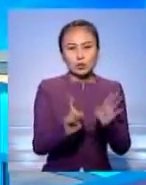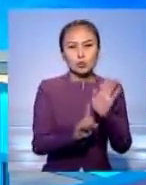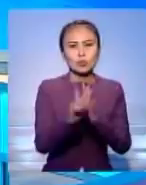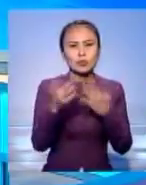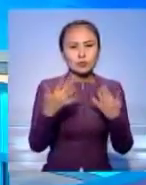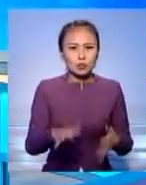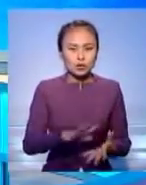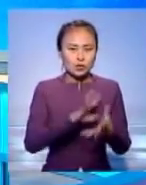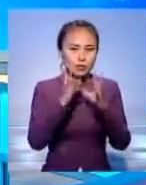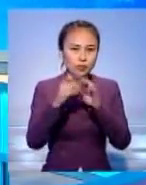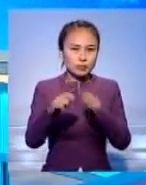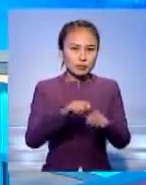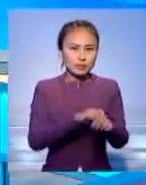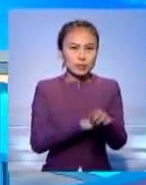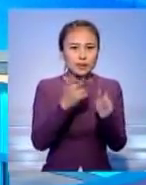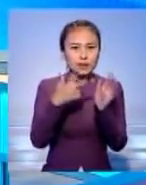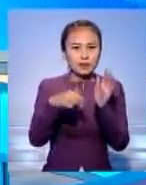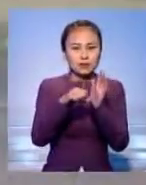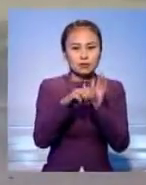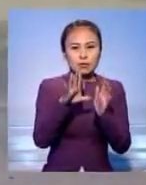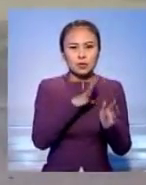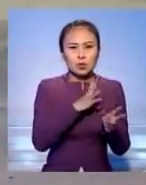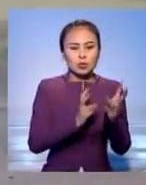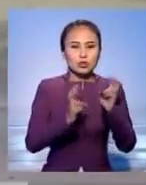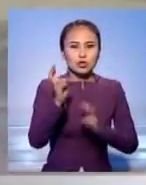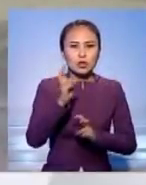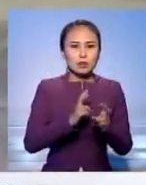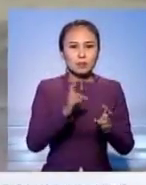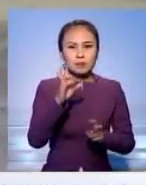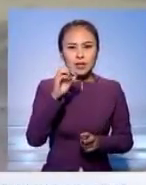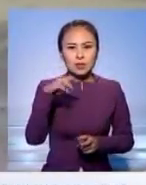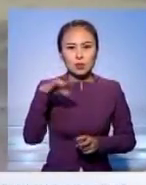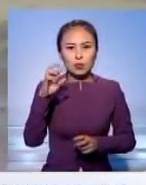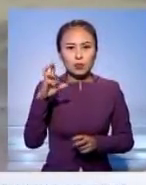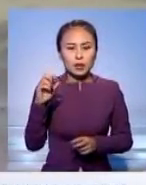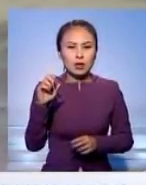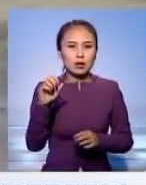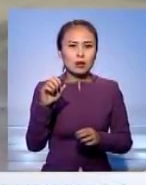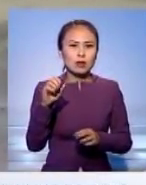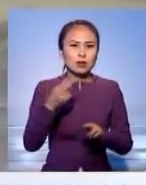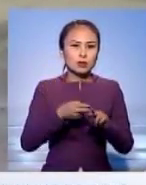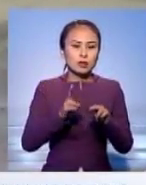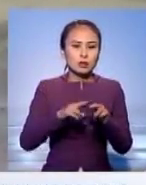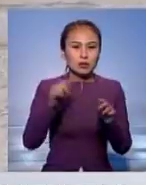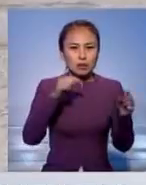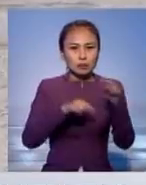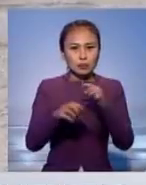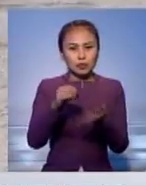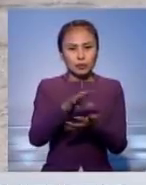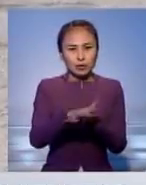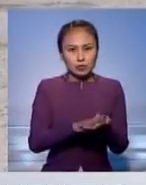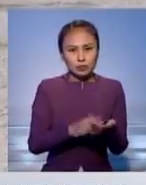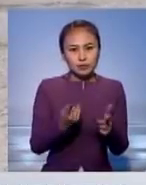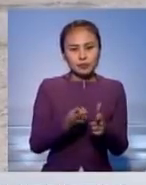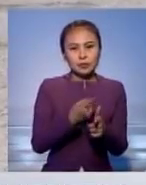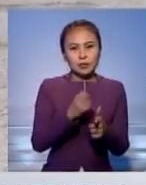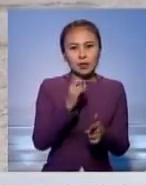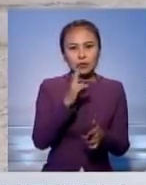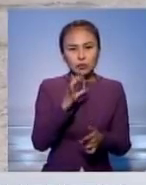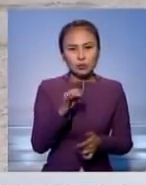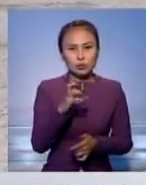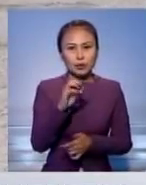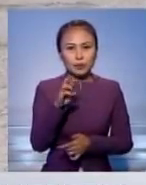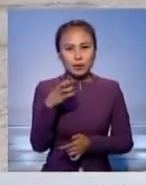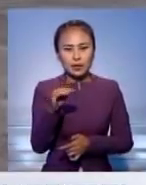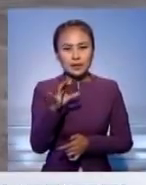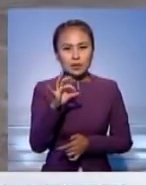кеткен. Жалпы қашықтығы 86 шақырымдық жол өндірістік шаһар мен Бестөбе алтын кешенінің арасын жалғап жатыр. Ал жол жөнекей